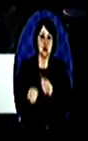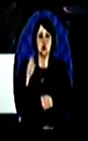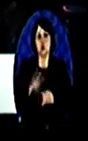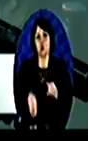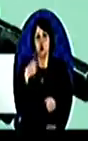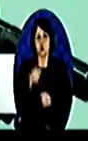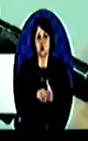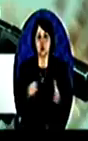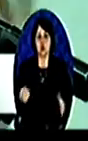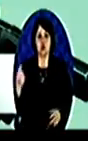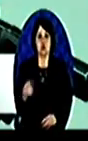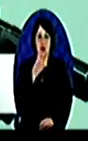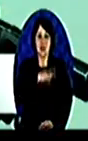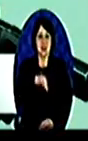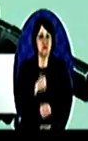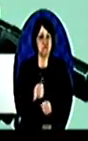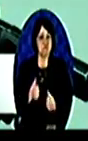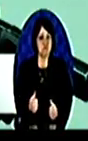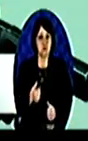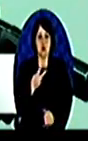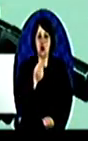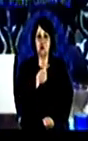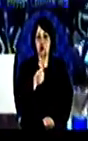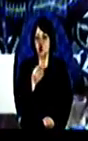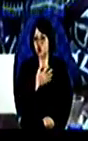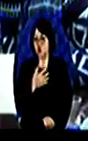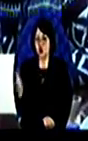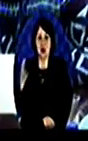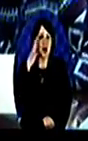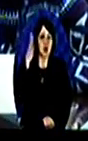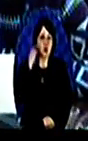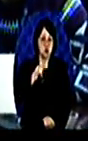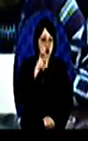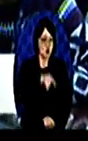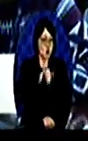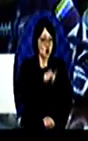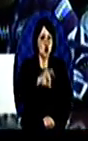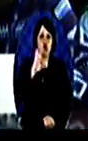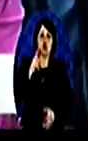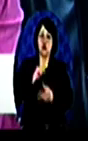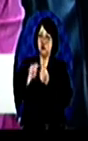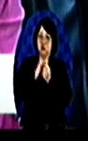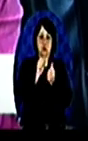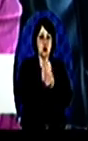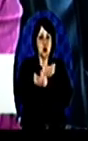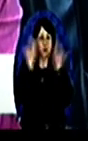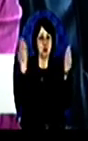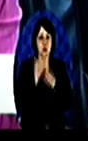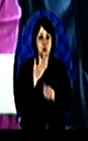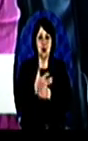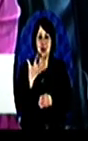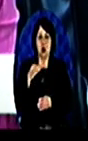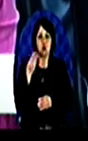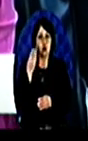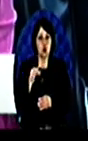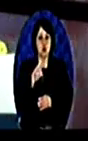ажилласнаар 2011 оноос хойш үүссэн гадаа дотоод өрөө бүрэн төлж дууссан. Өнгөрсөн 5-7 ордын нөөцийг ахин судалж 8